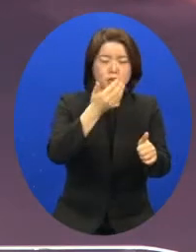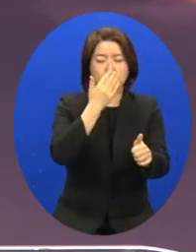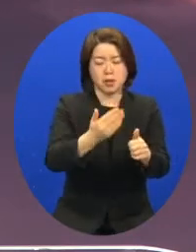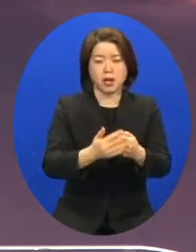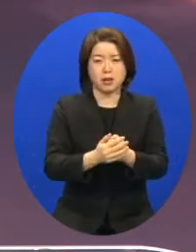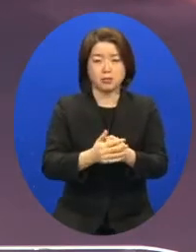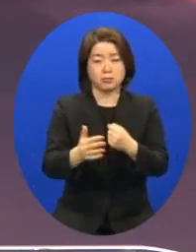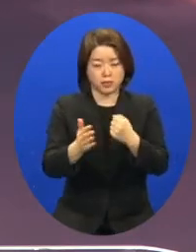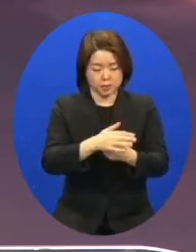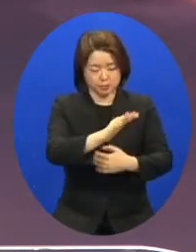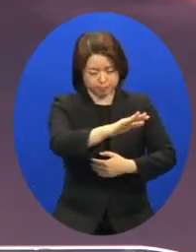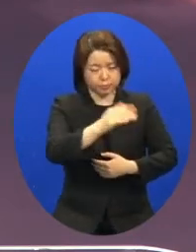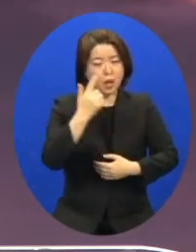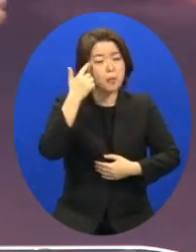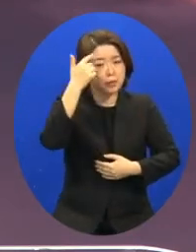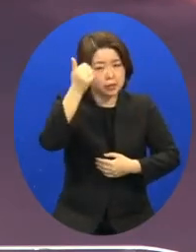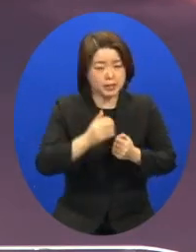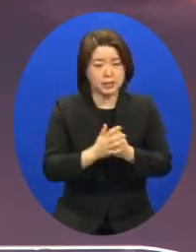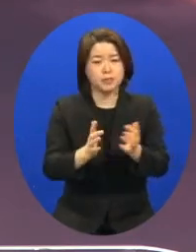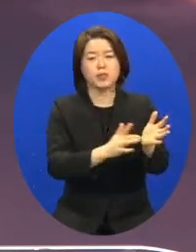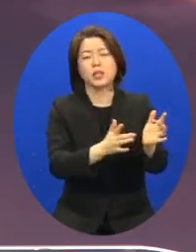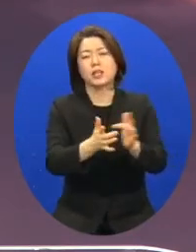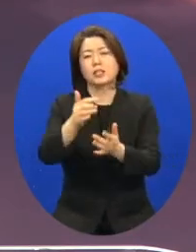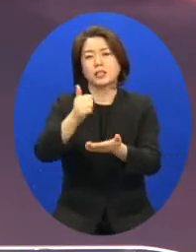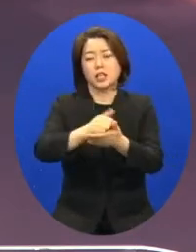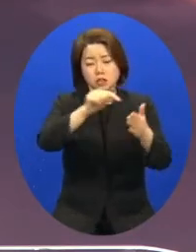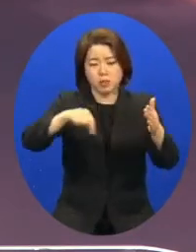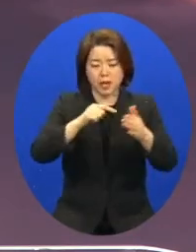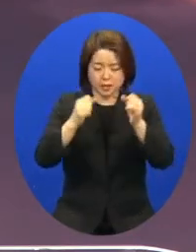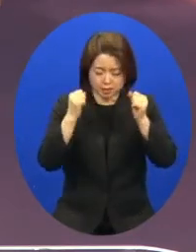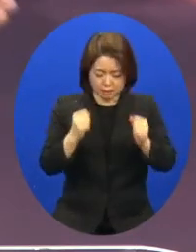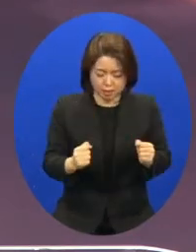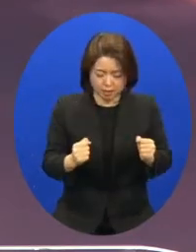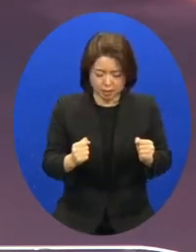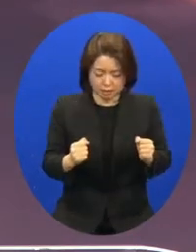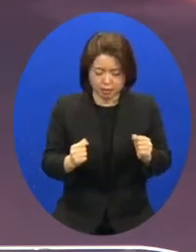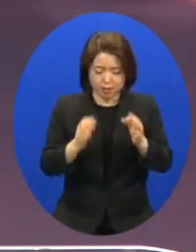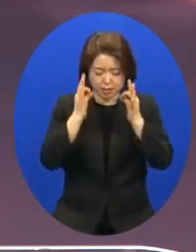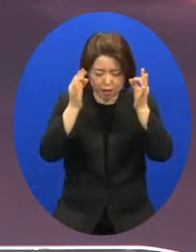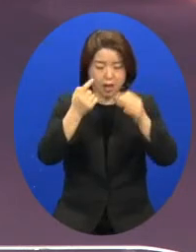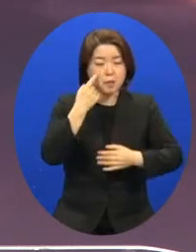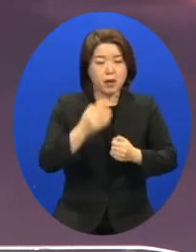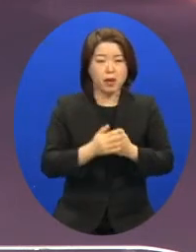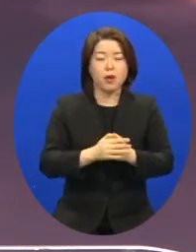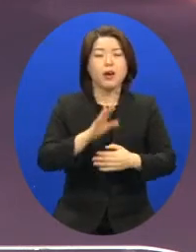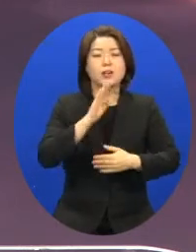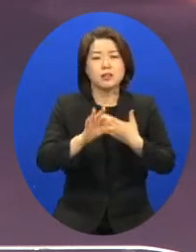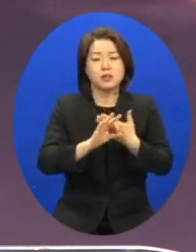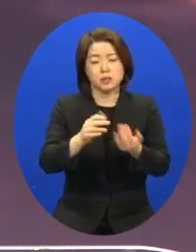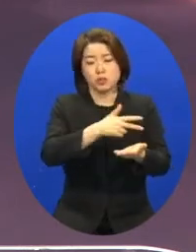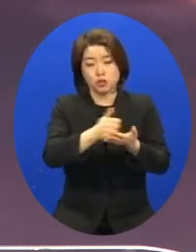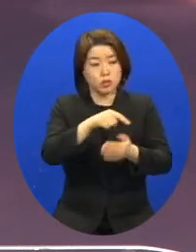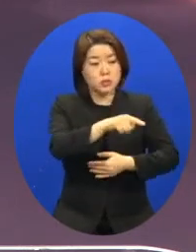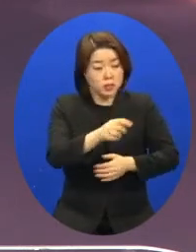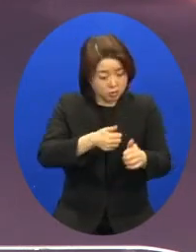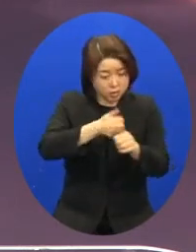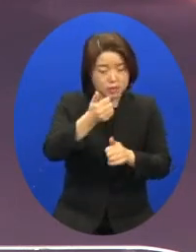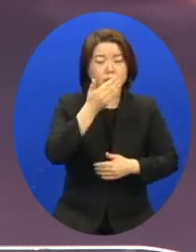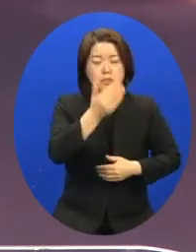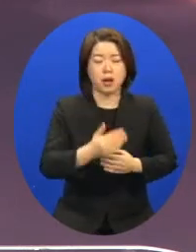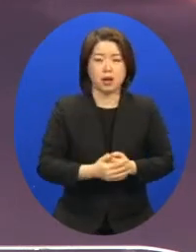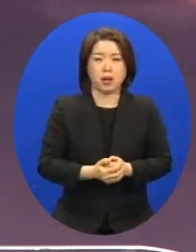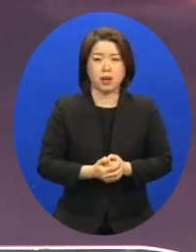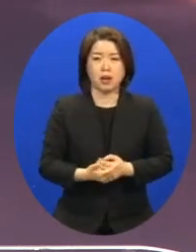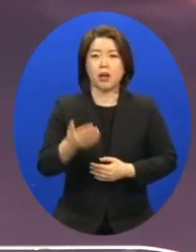그러니 목사님, 예수님 안에 거하기를 힘쓰세요. 그러면 주님이 이기게 하실 것입니다. 그런데 그